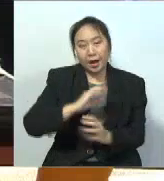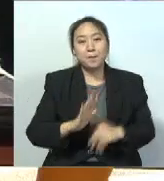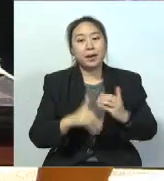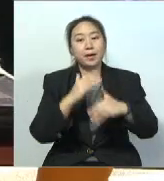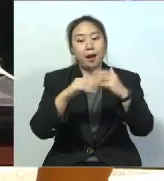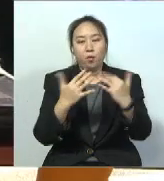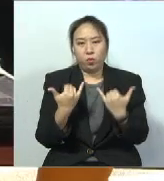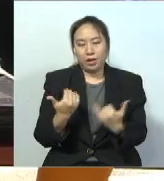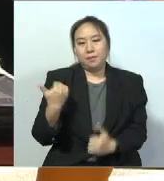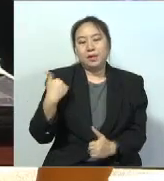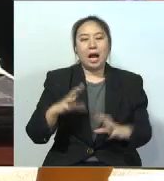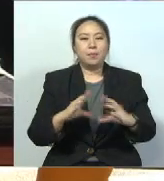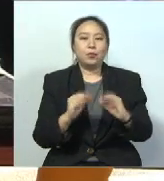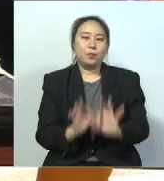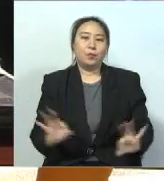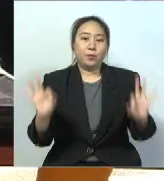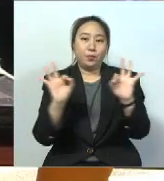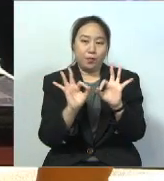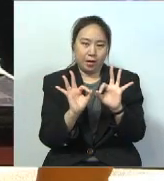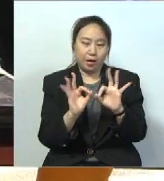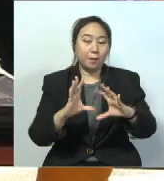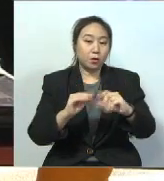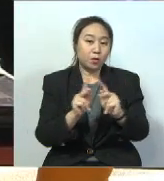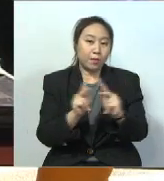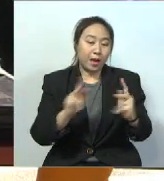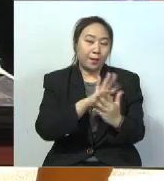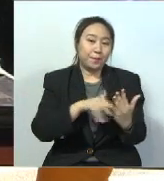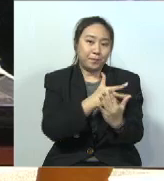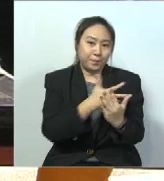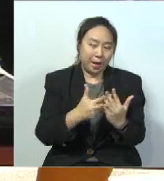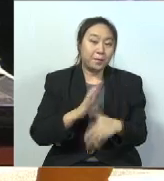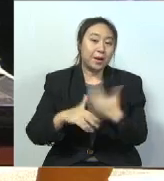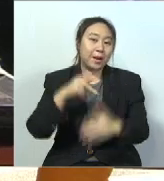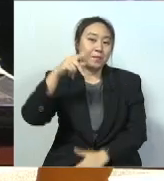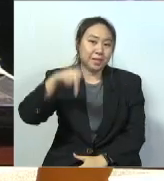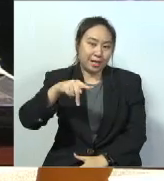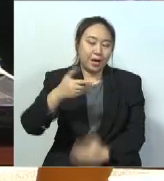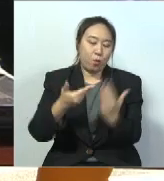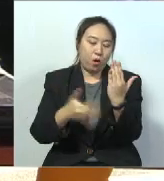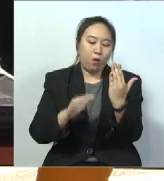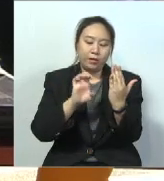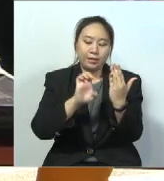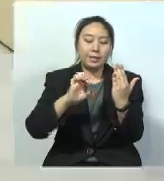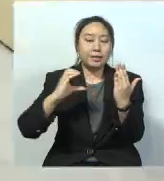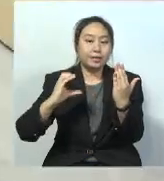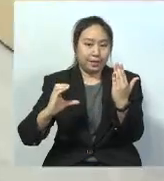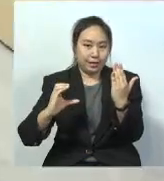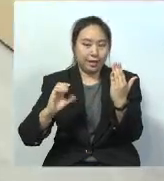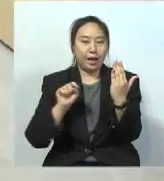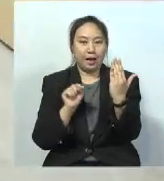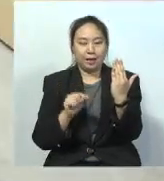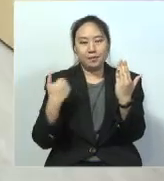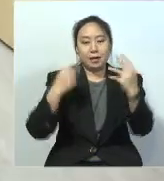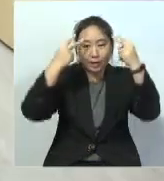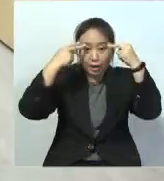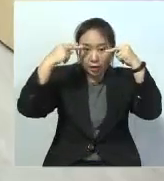านะคะวันนี้มีอีกหนึ่งการประชุมสำคัญนะคะการประชุมคณะกรรมการนโยบายเขตพัฒนาพิเศษภาคตะวันออกหรือว่า EEC แน่นอนนะคะเวทีนี้มีน